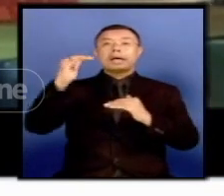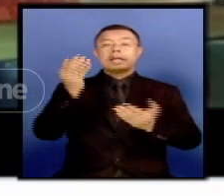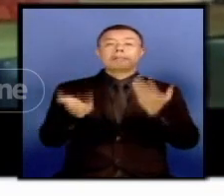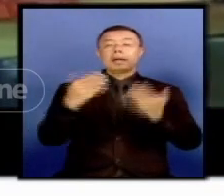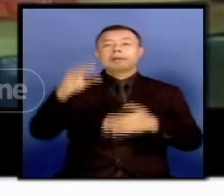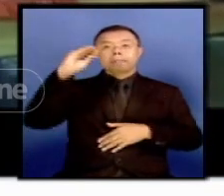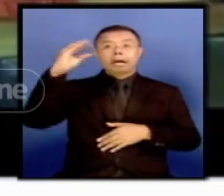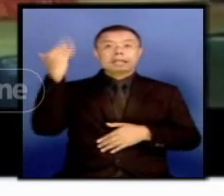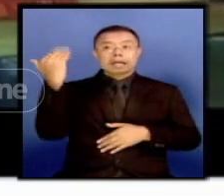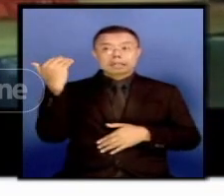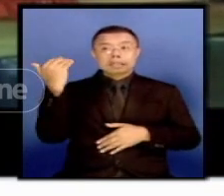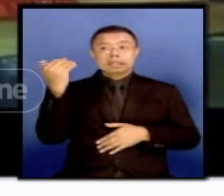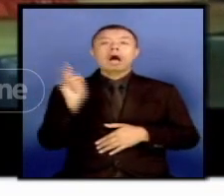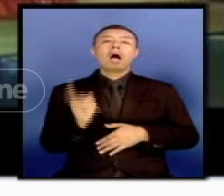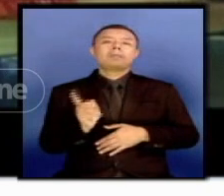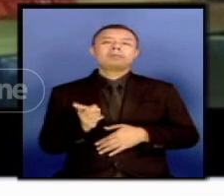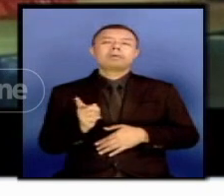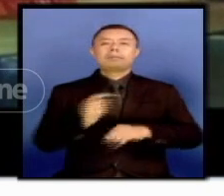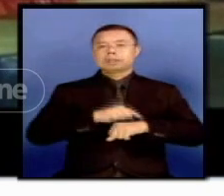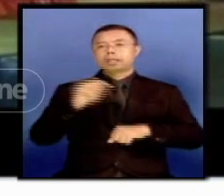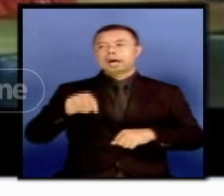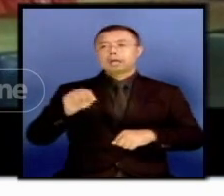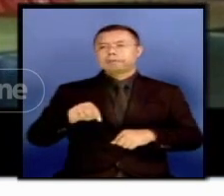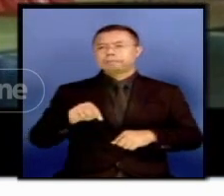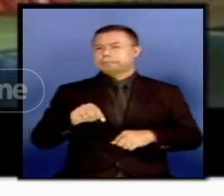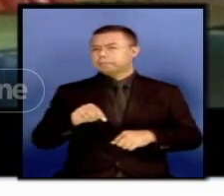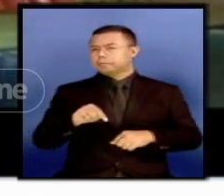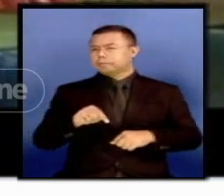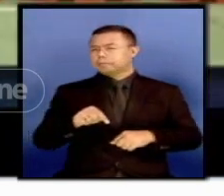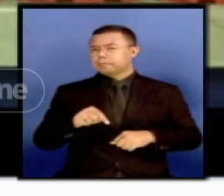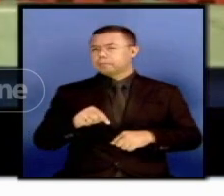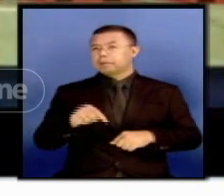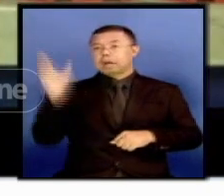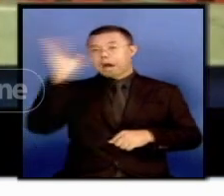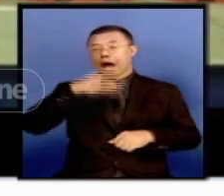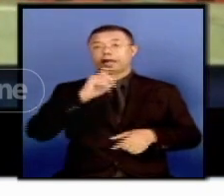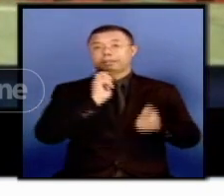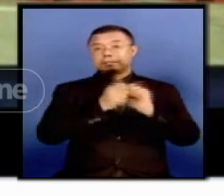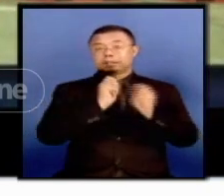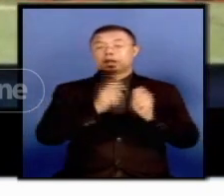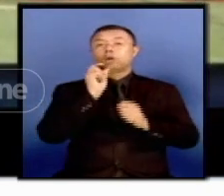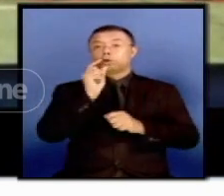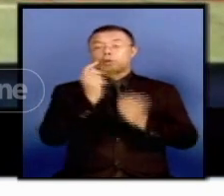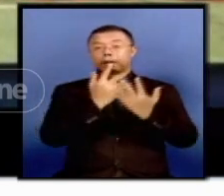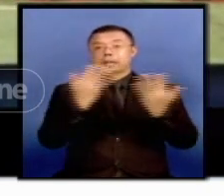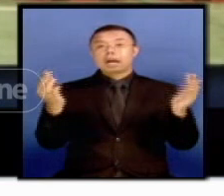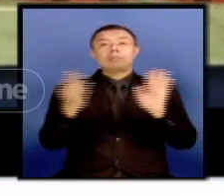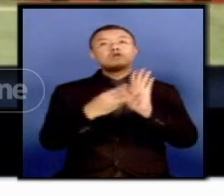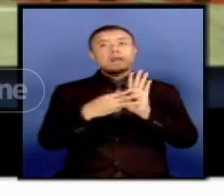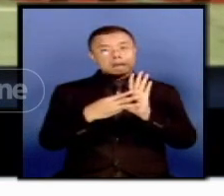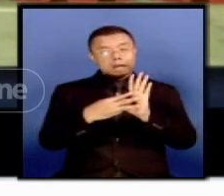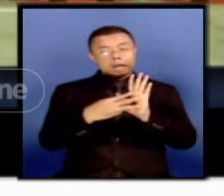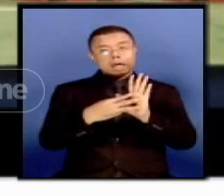hari tadi. Karena pada saat ini adalah hari raya Idul Fitri bagi warga Muhammadiyah